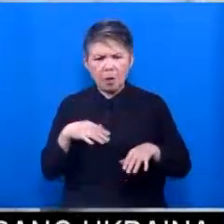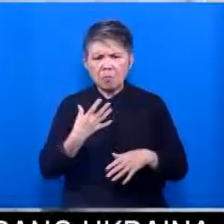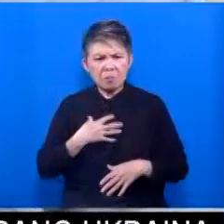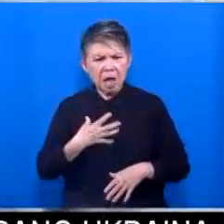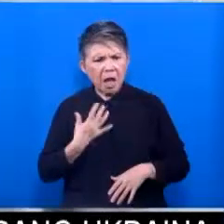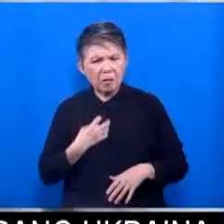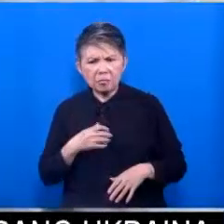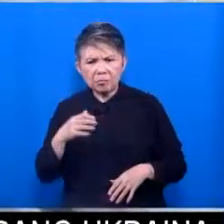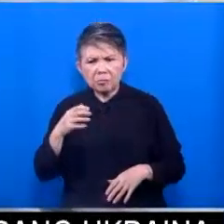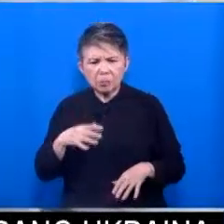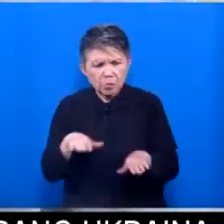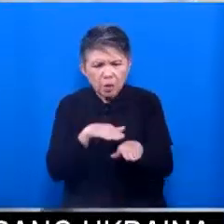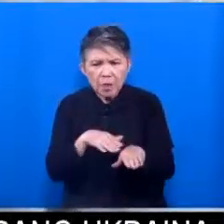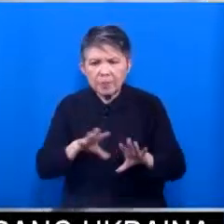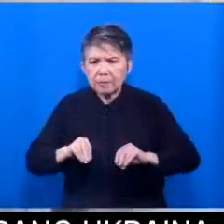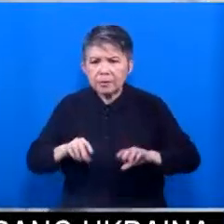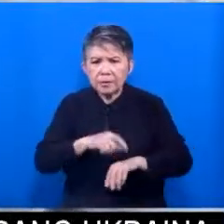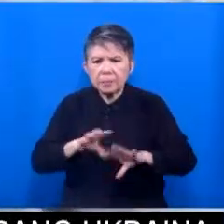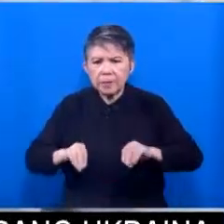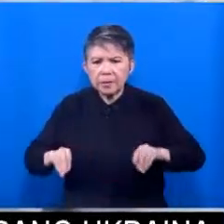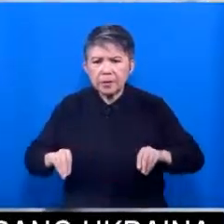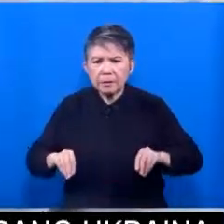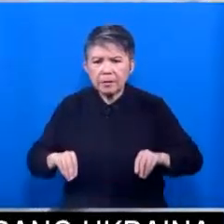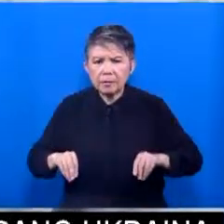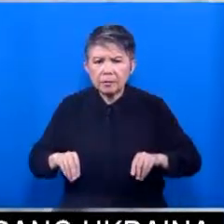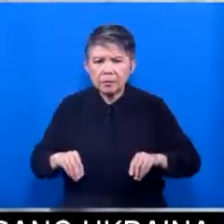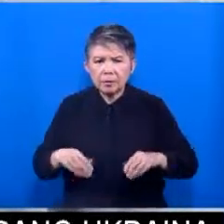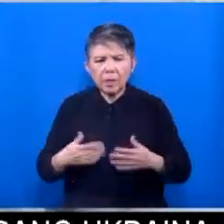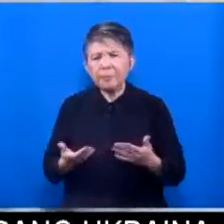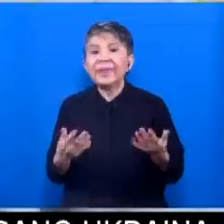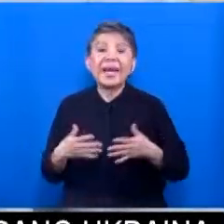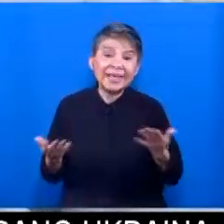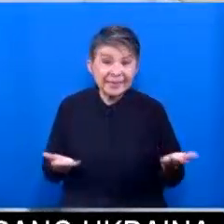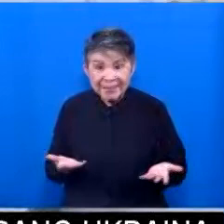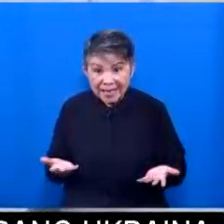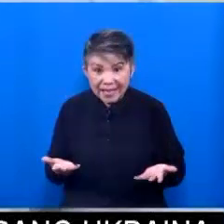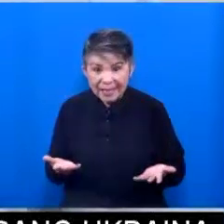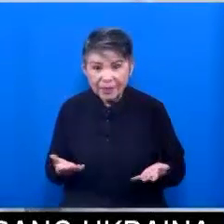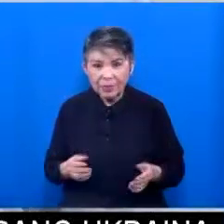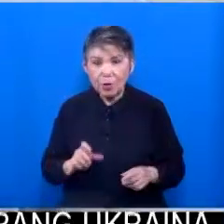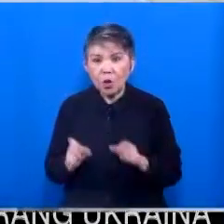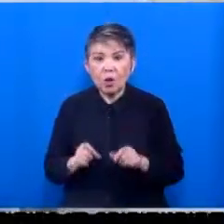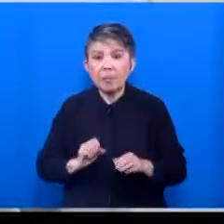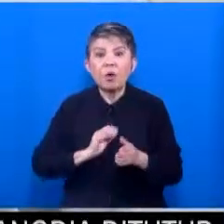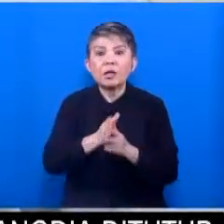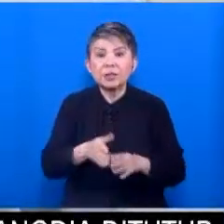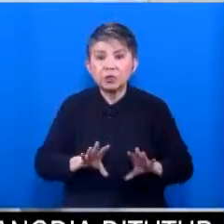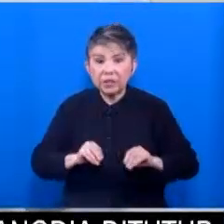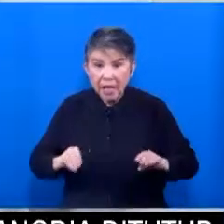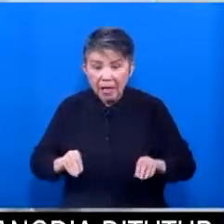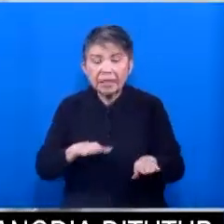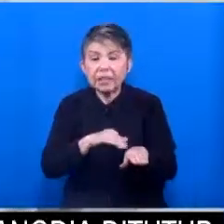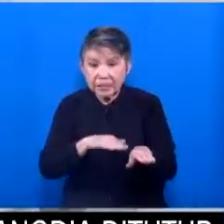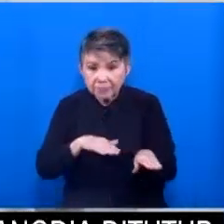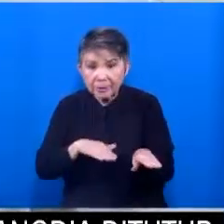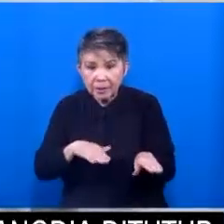Mbak. Kalau di waktu jam-jam kerja, kayak padat itu kan lumrah, Mbak ya. Beda dengan Jakarta kan. Sering diekspos untuk kemacetan, kalau